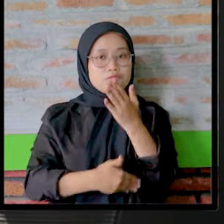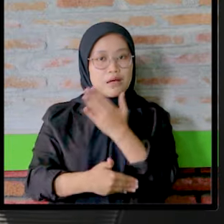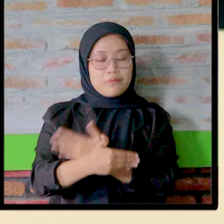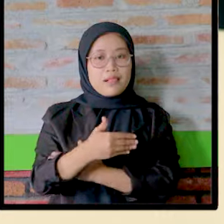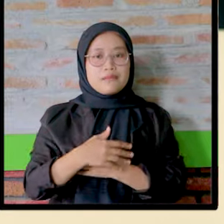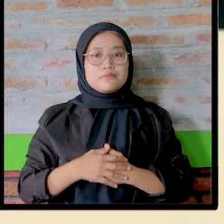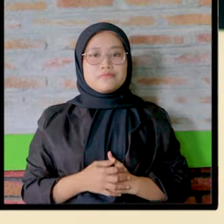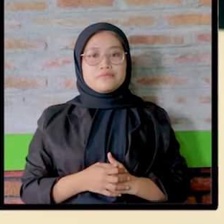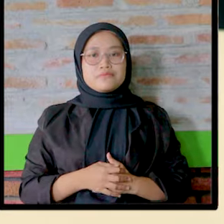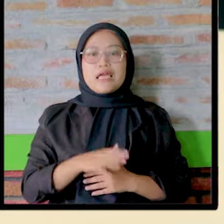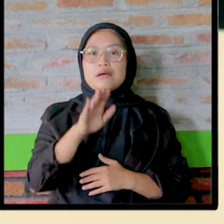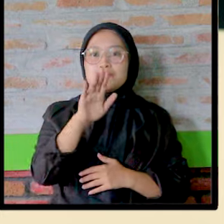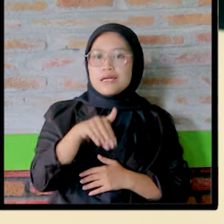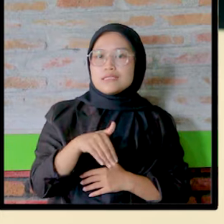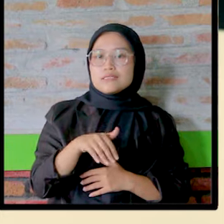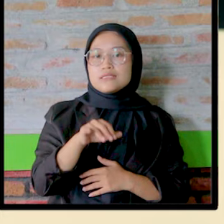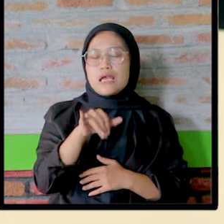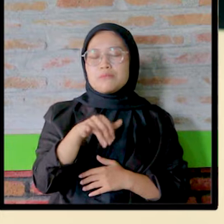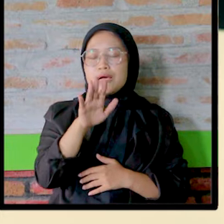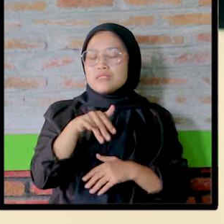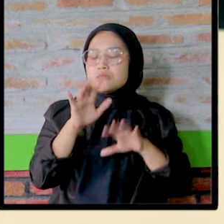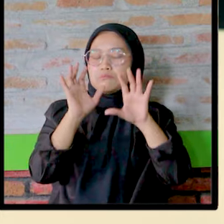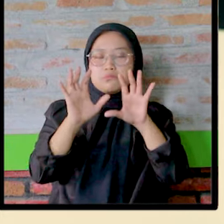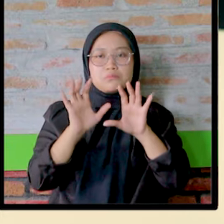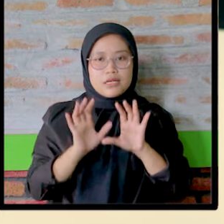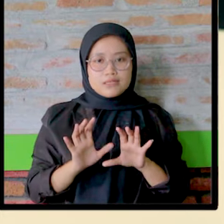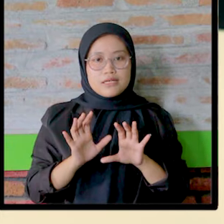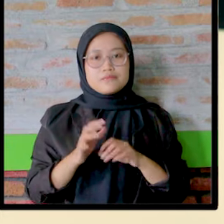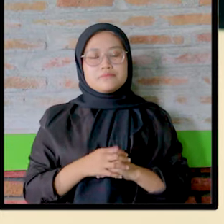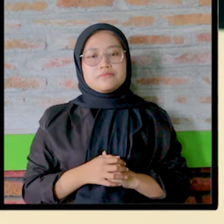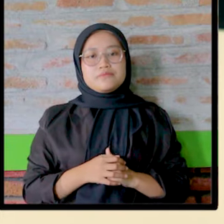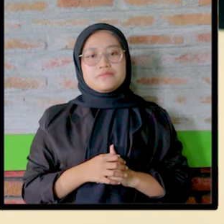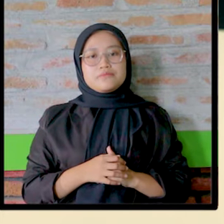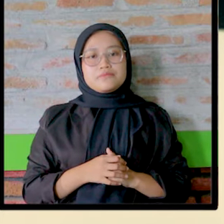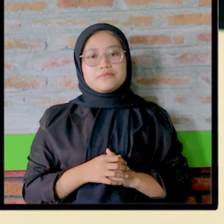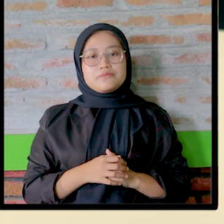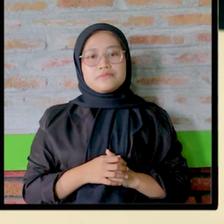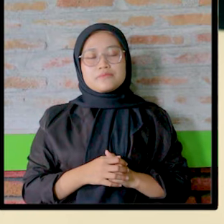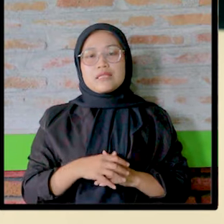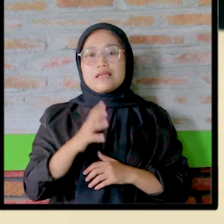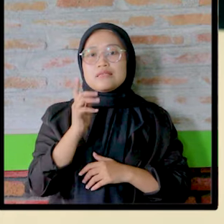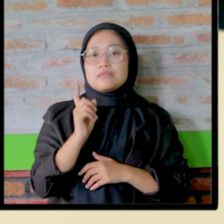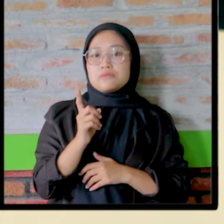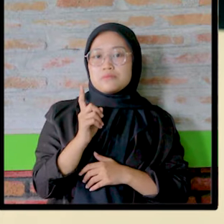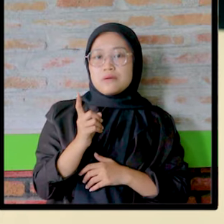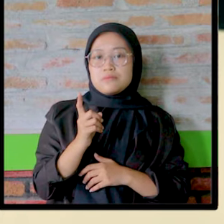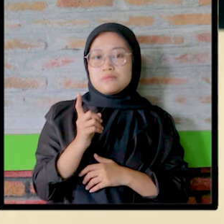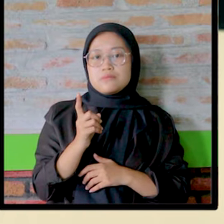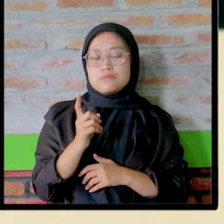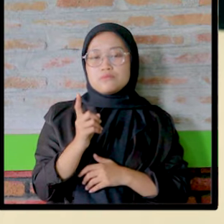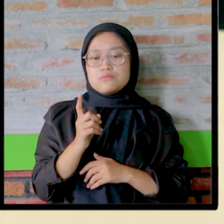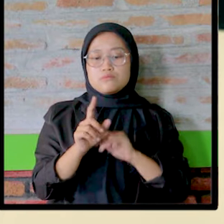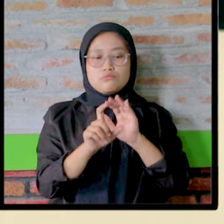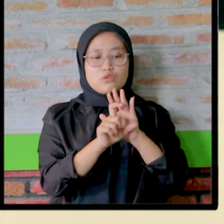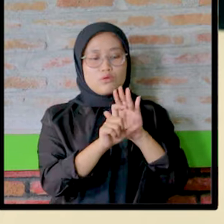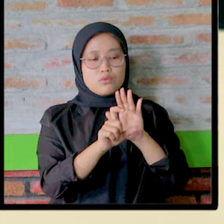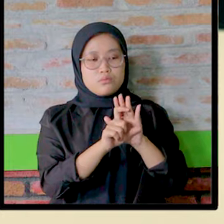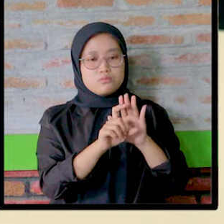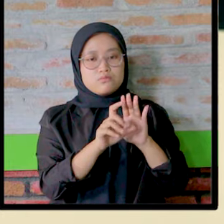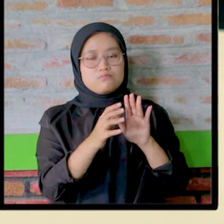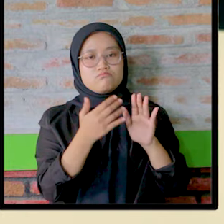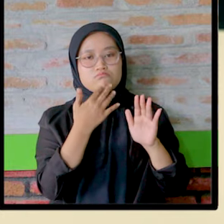hukum masih masih sangat banyak sekali ya k karena ibarat kata ini